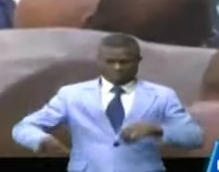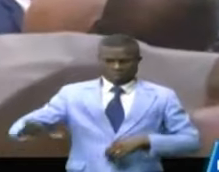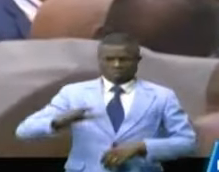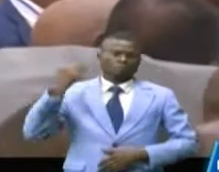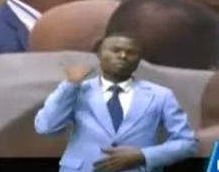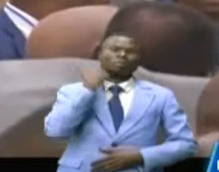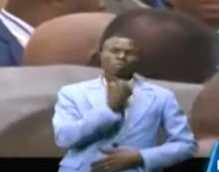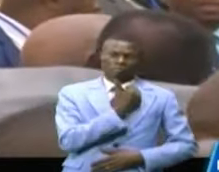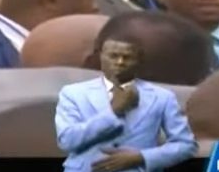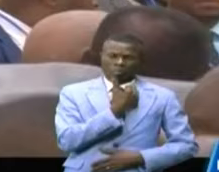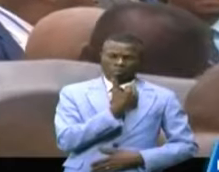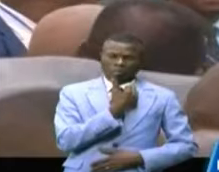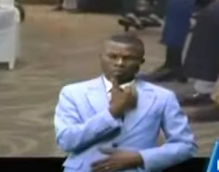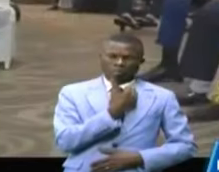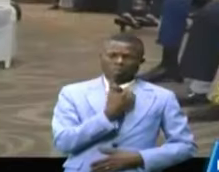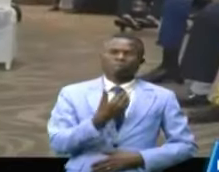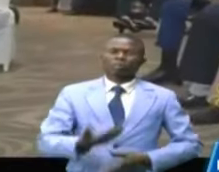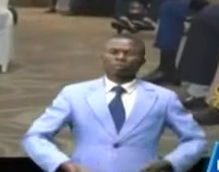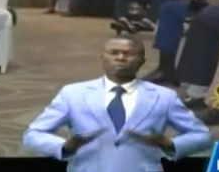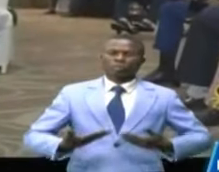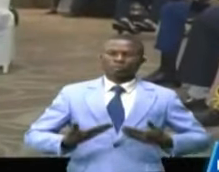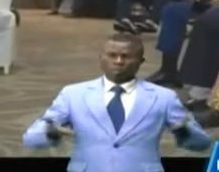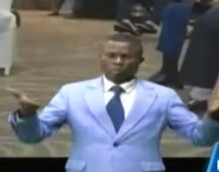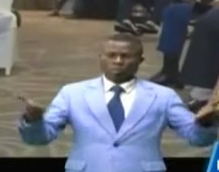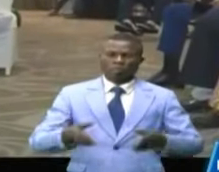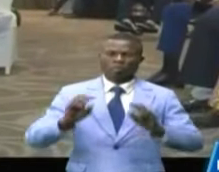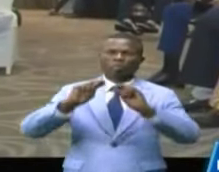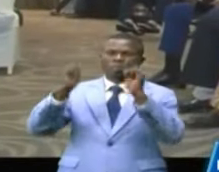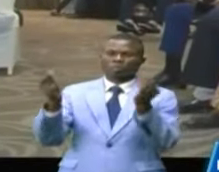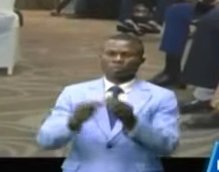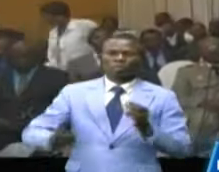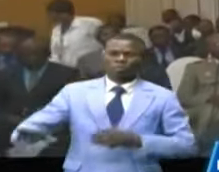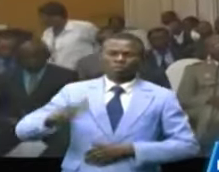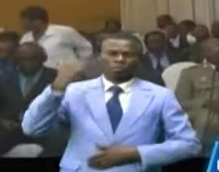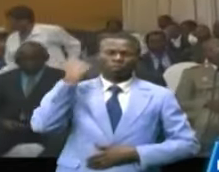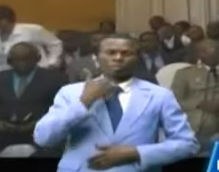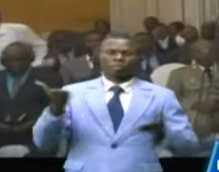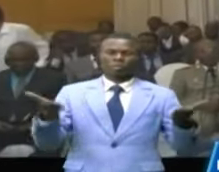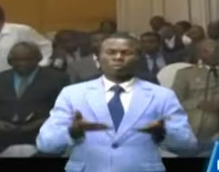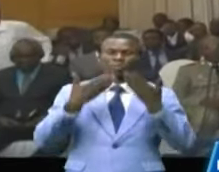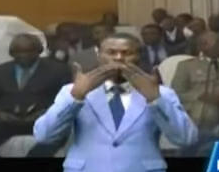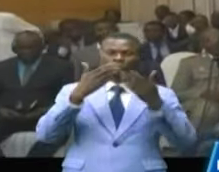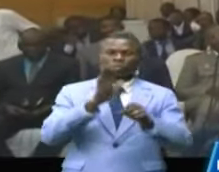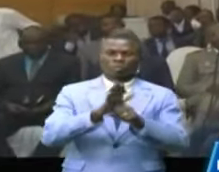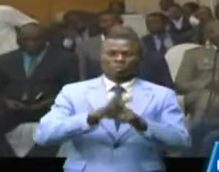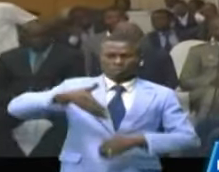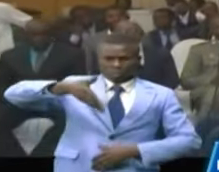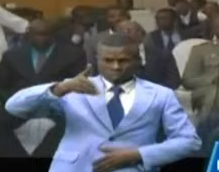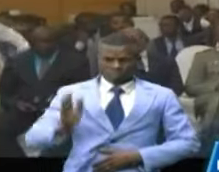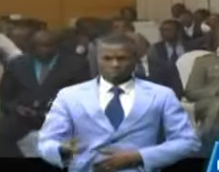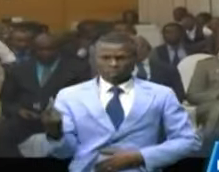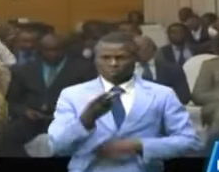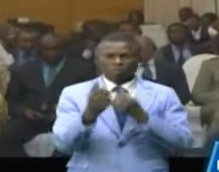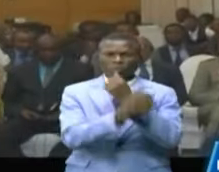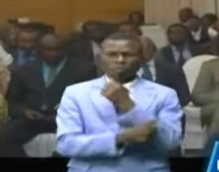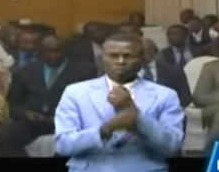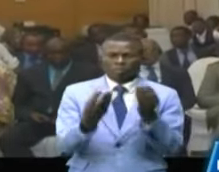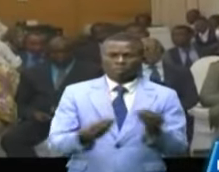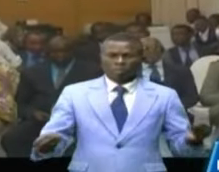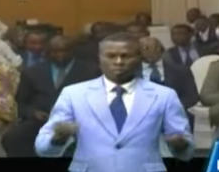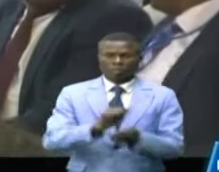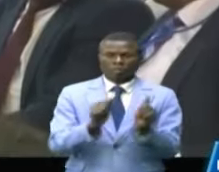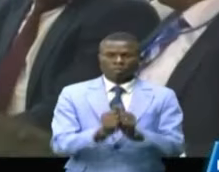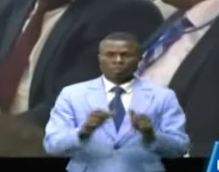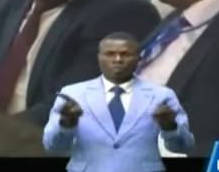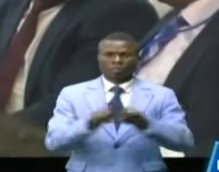Museveni, salué spécialement la présence de la délégation ougandaise, tout en remerciant les experts des deux pays. Des solutions aux problèmes